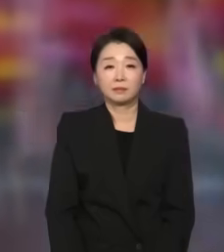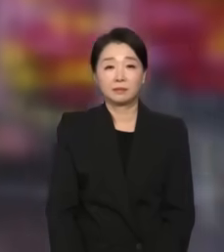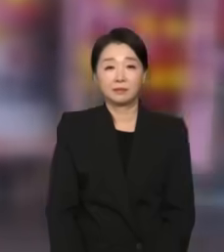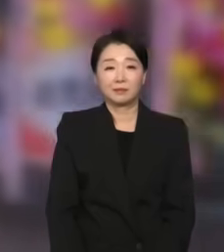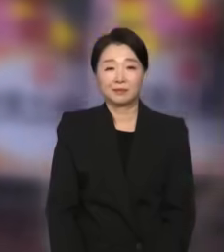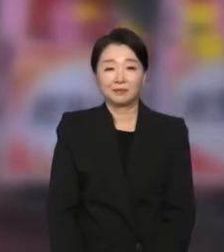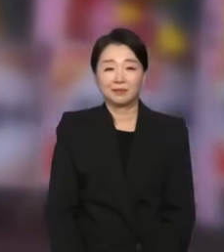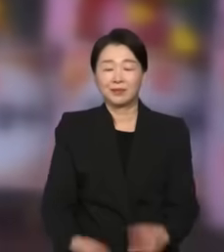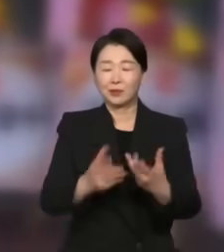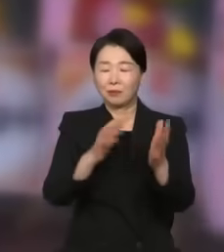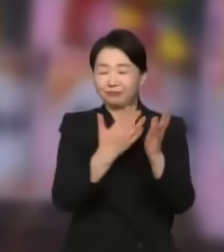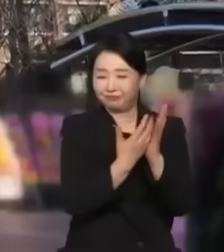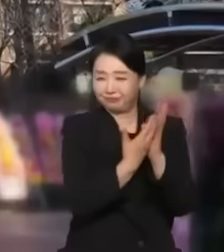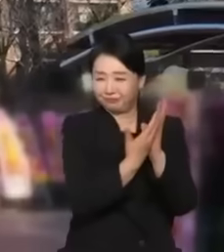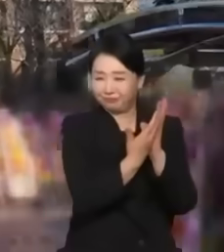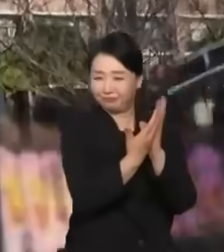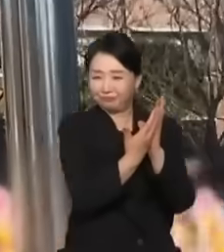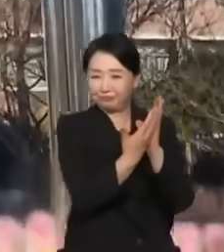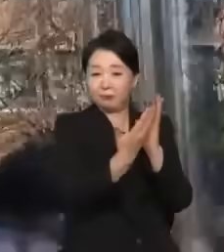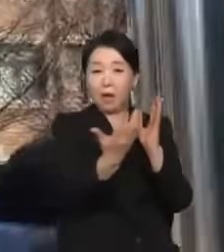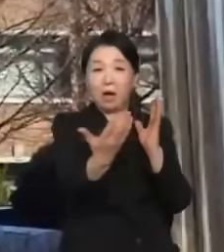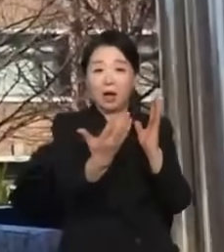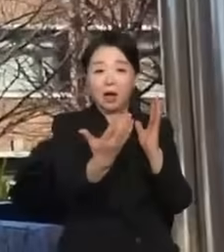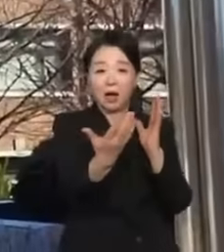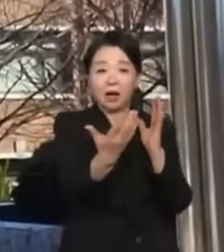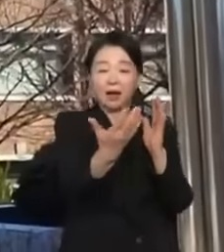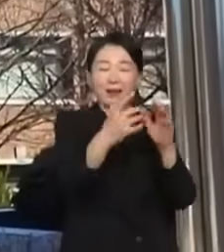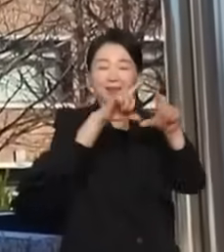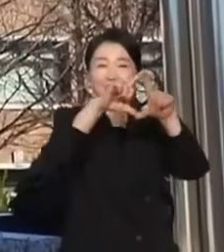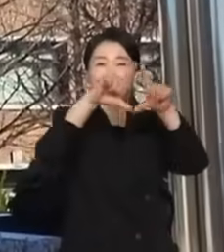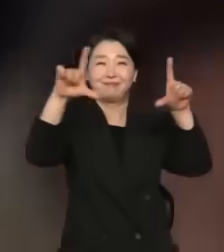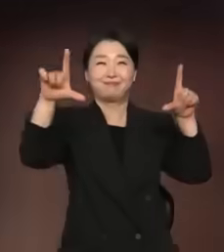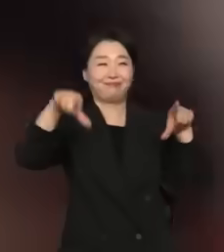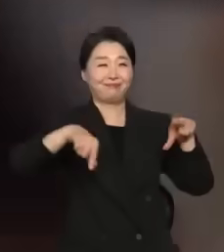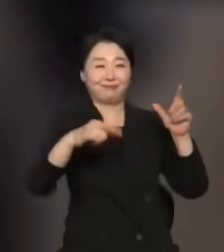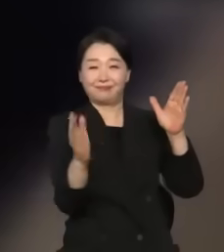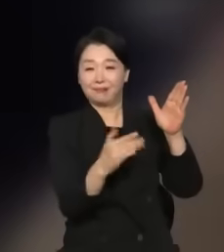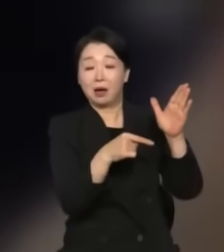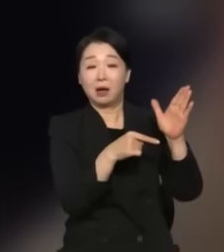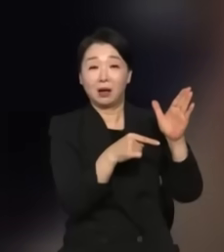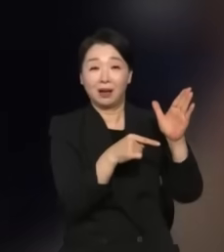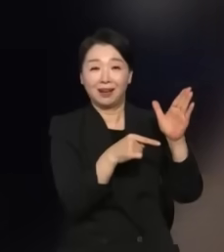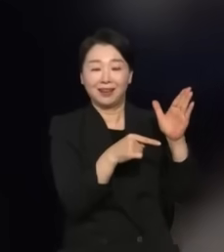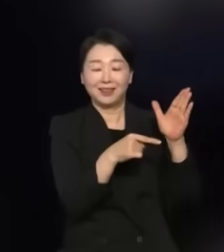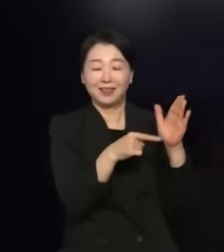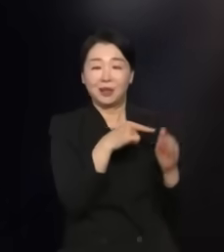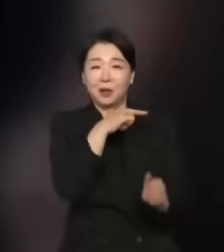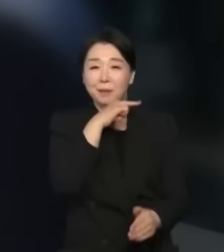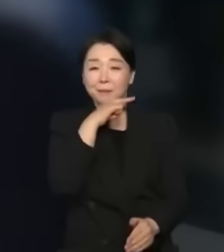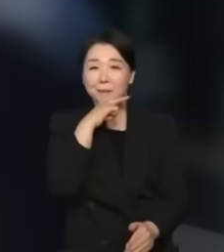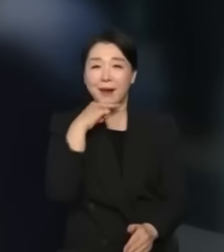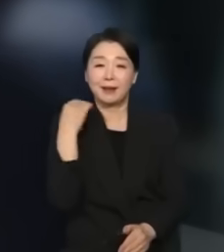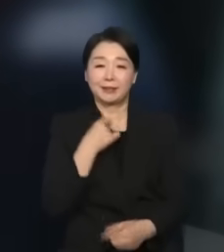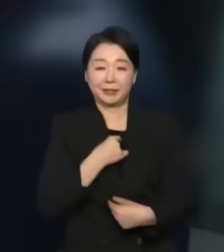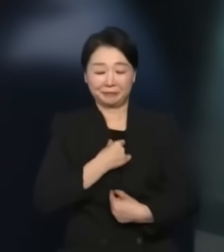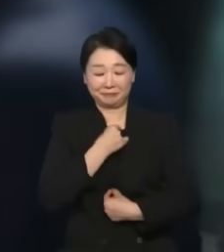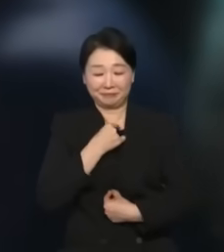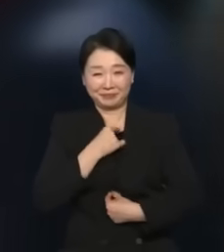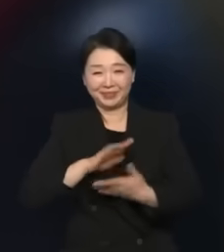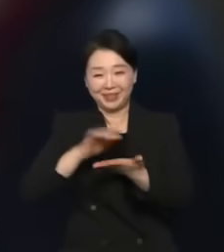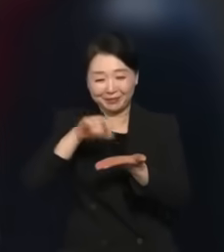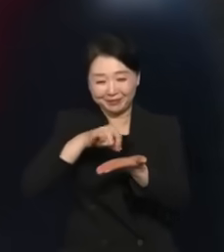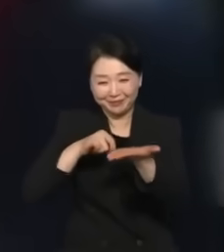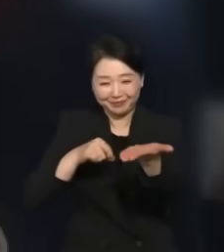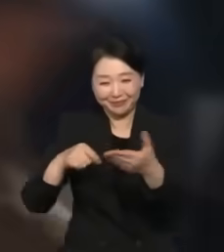화환이 줄지어 있습니다. 현수막도 나붓기입니다. 붉은색 넥타이를 메고 책에 사인을 해주고 사람들과 악수하는 이